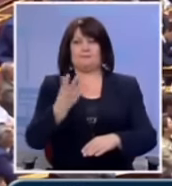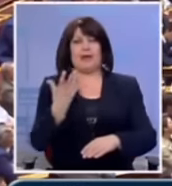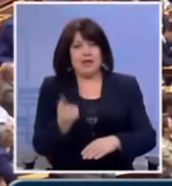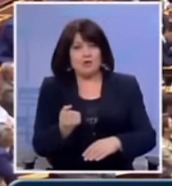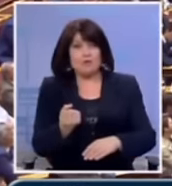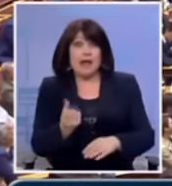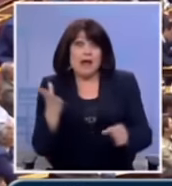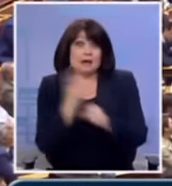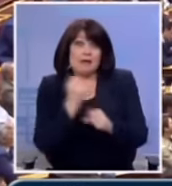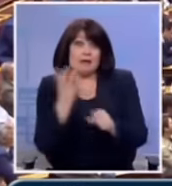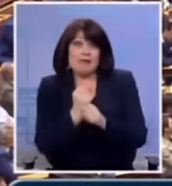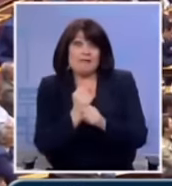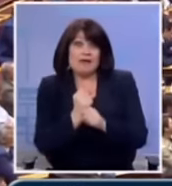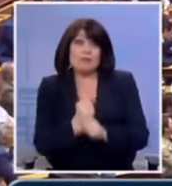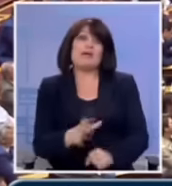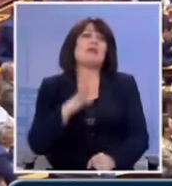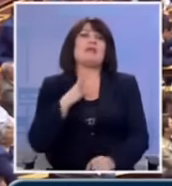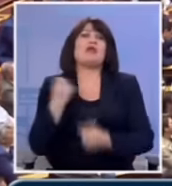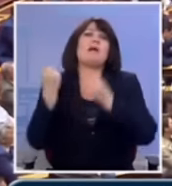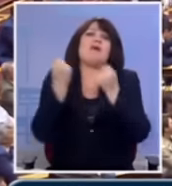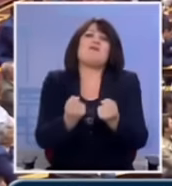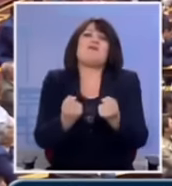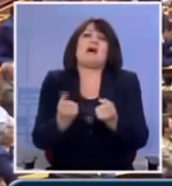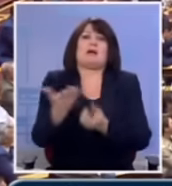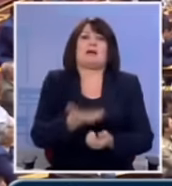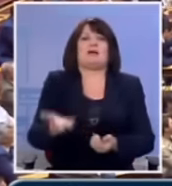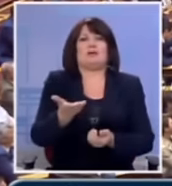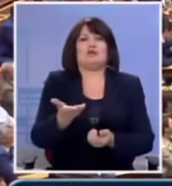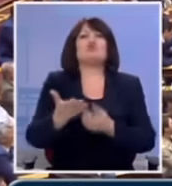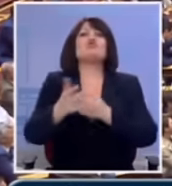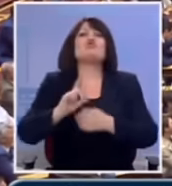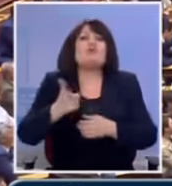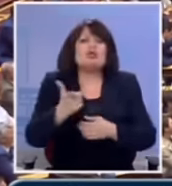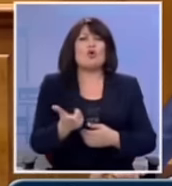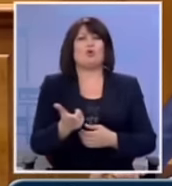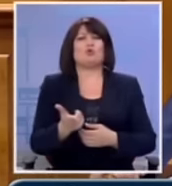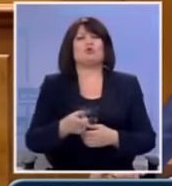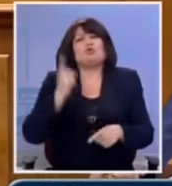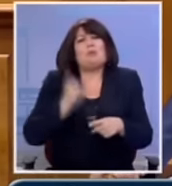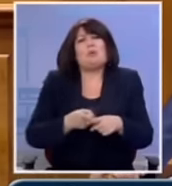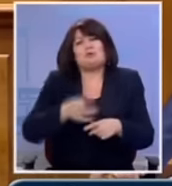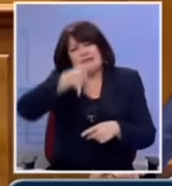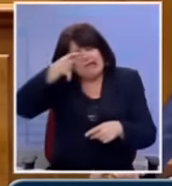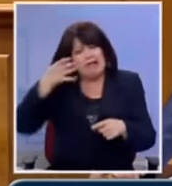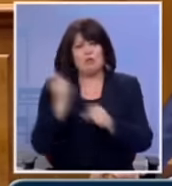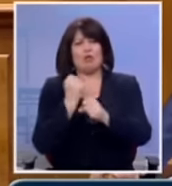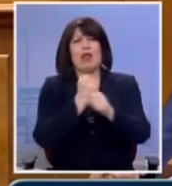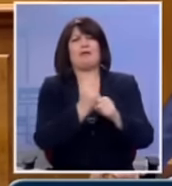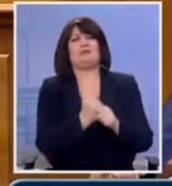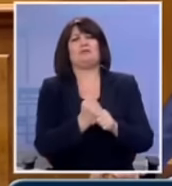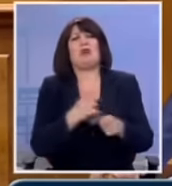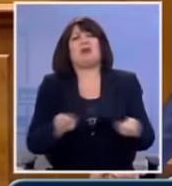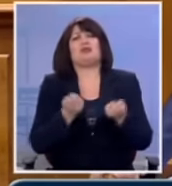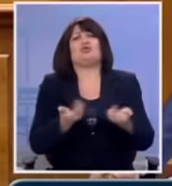Αλλά για να τα πιάσουμε αυτά δεν θέλουμε να ρίξουμε τα βάρη στους φτωχούς, στους μεροκαματιάριδες, στους ανθρώπους